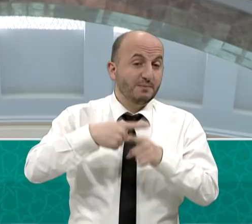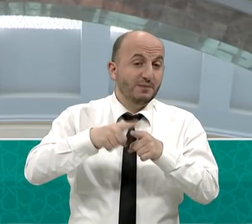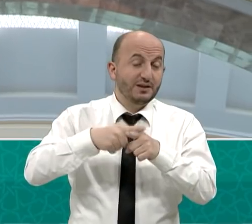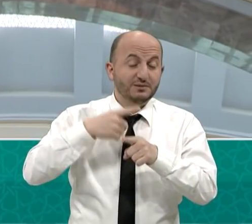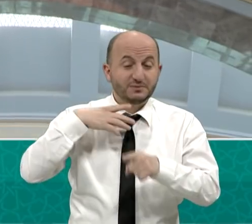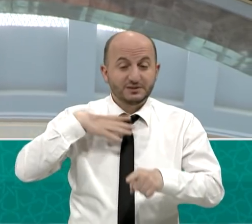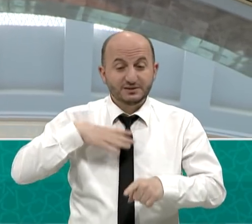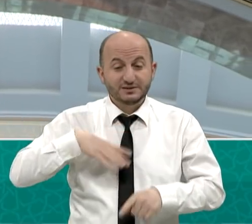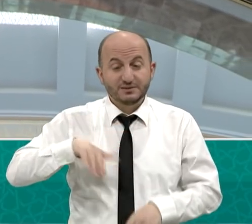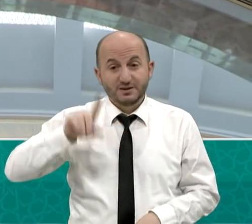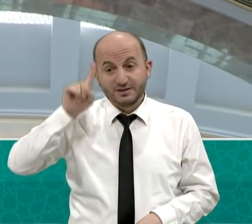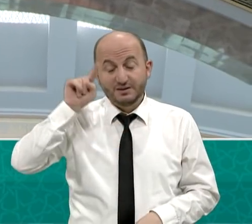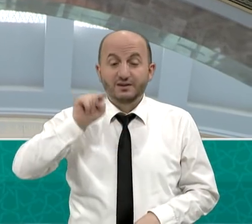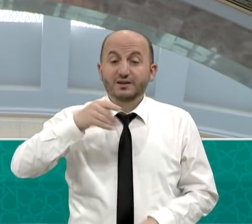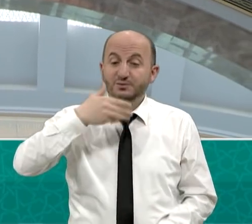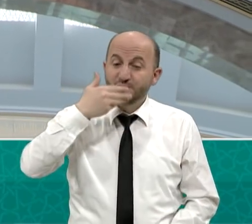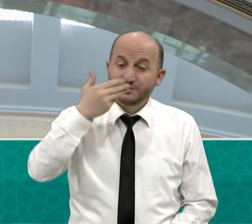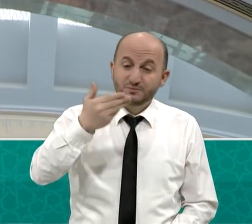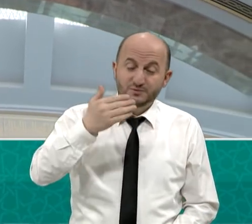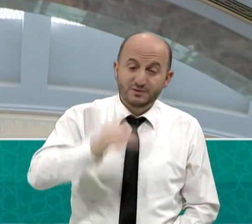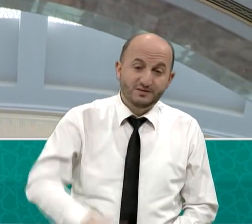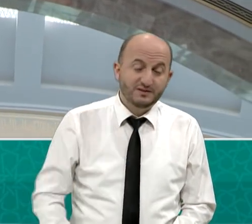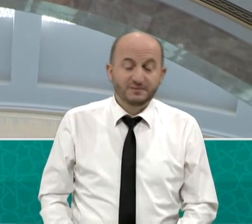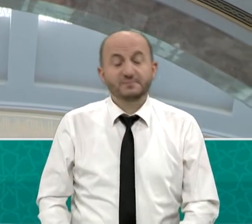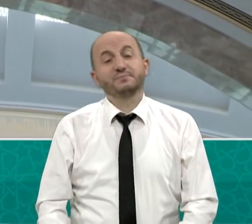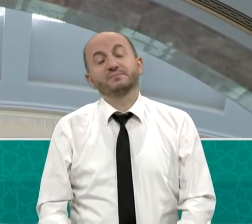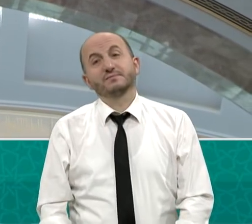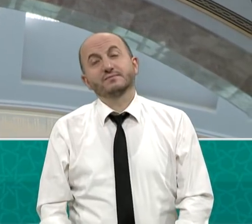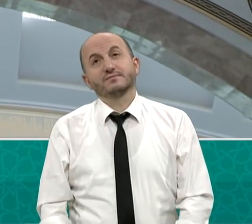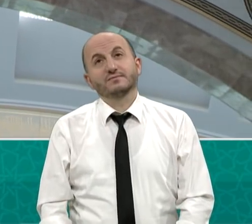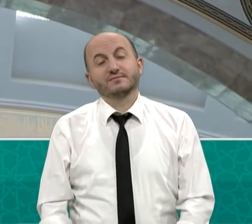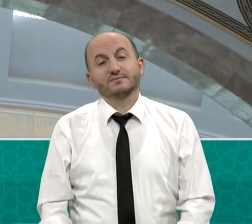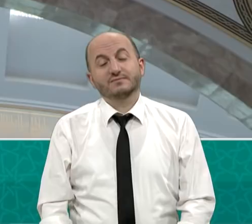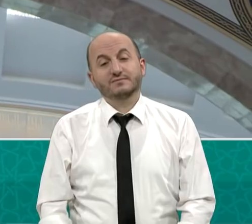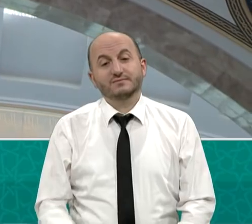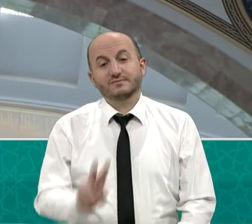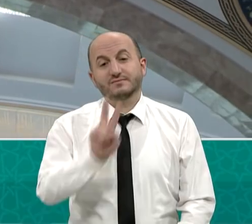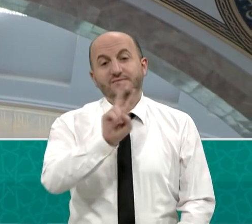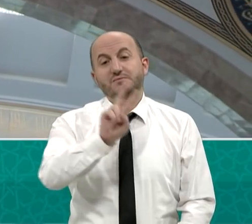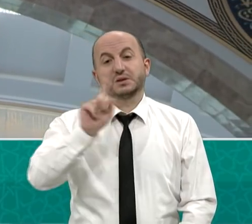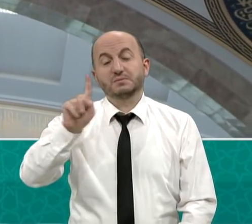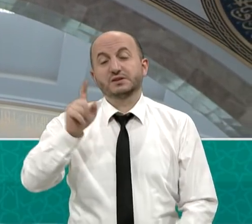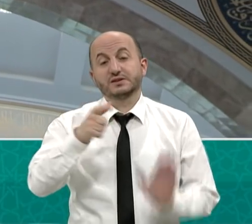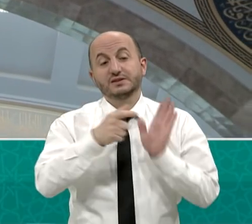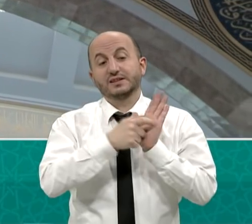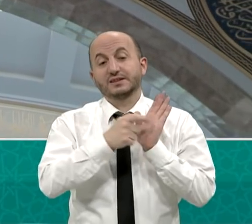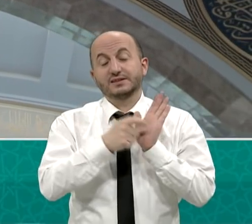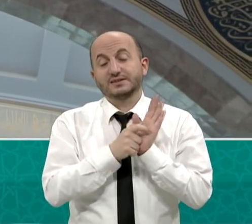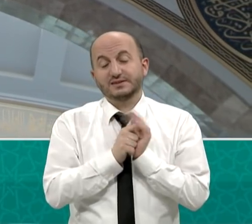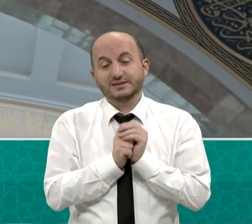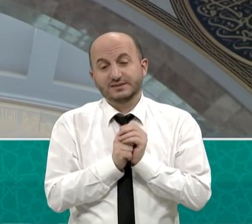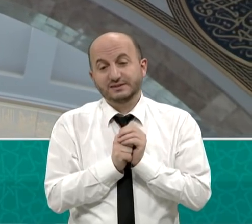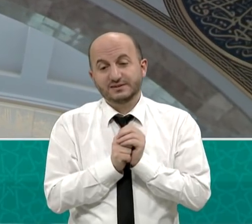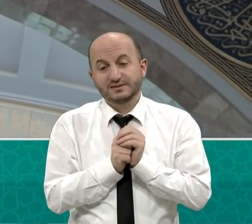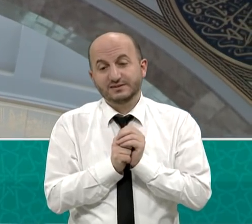kerimede Rabbimiz şöyle buyuruyor. Yüce kitabının 21. ayeti Rum suresinde ve min